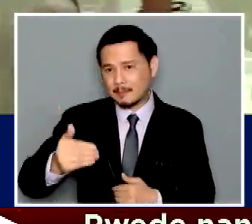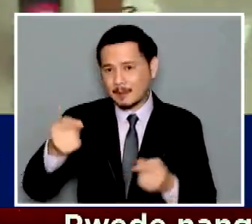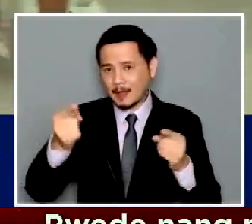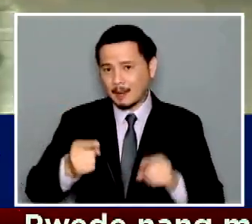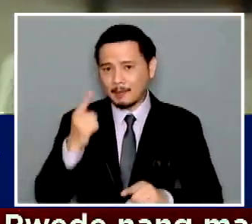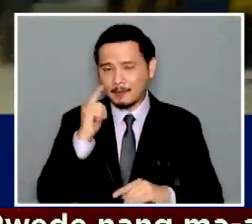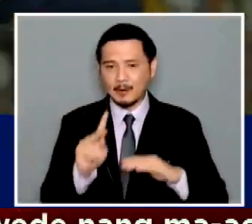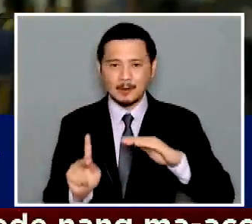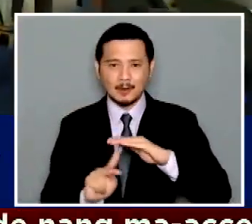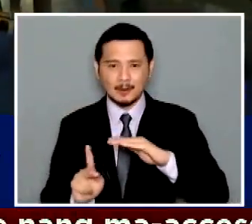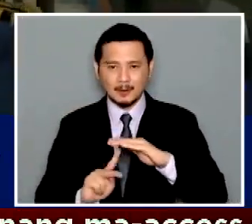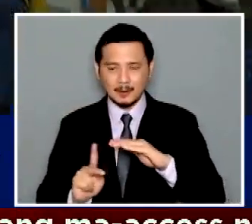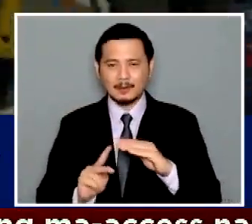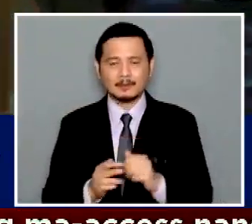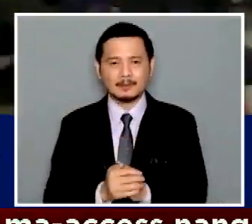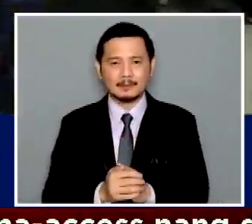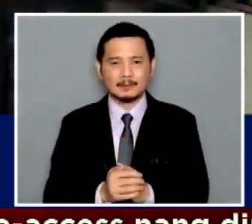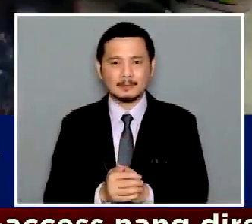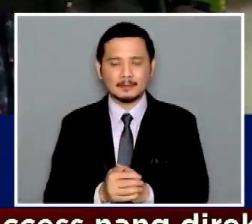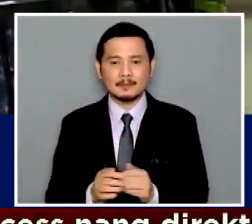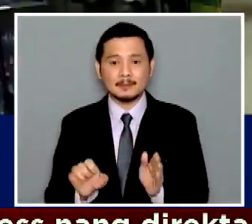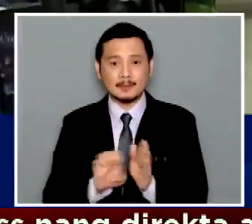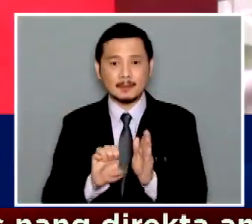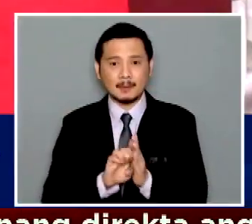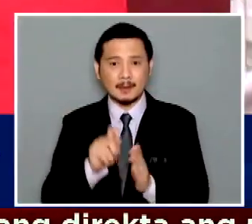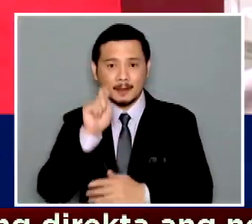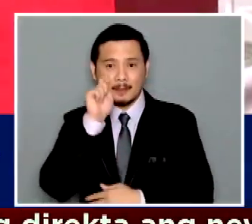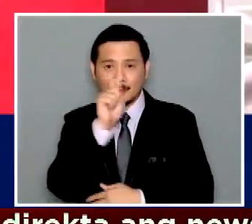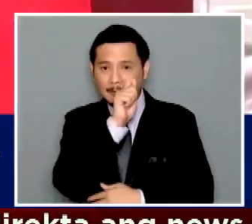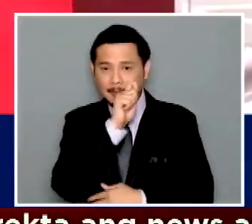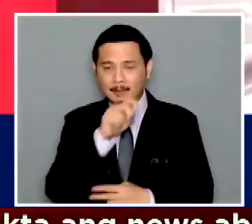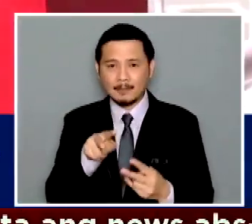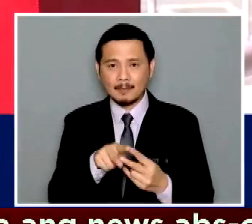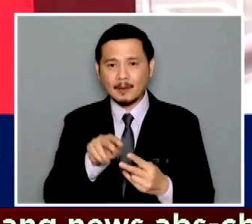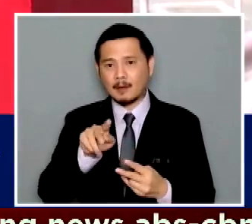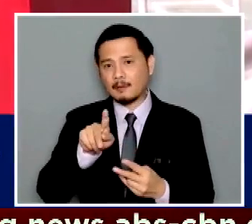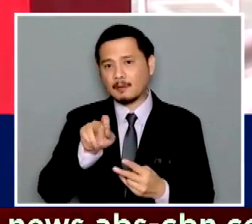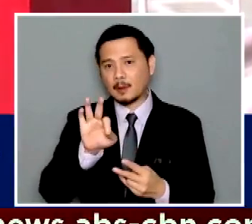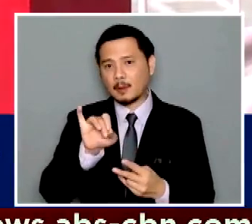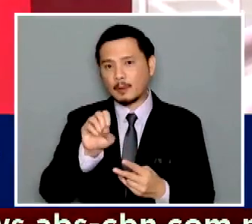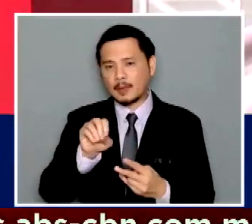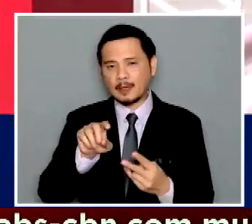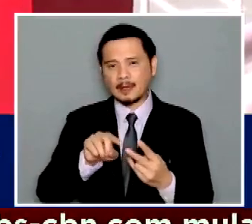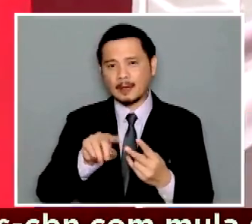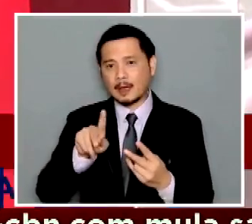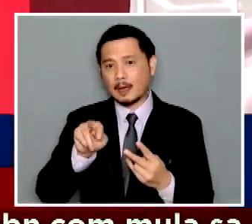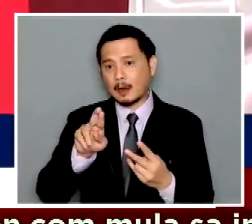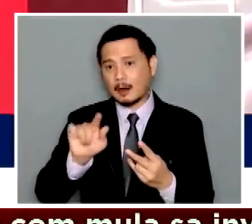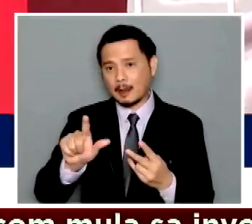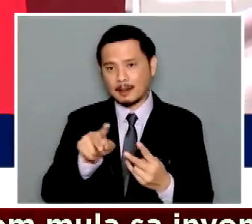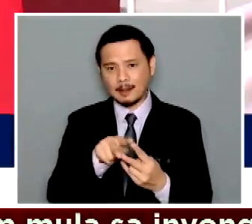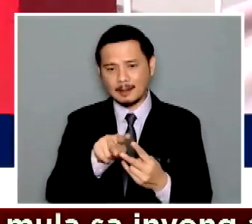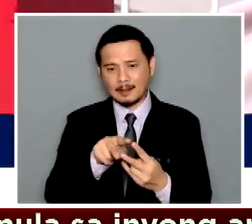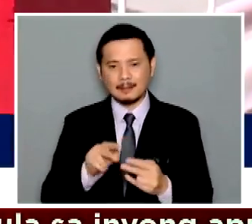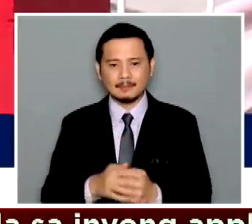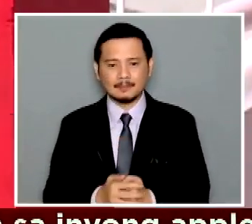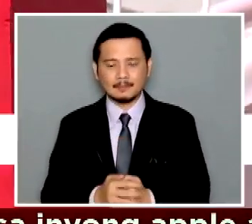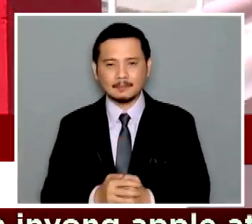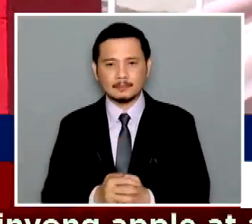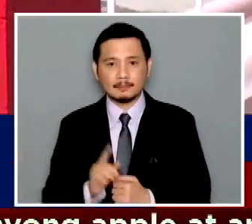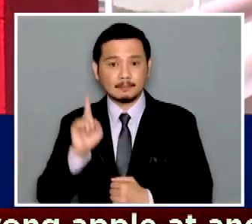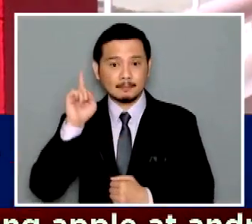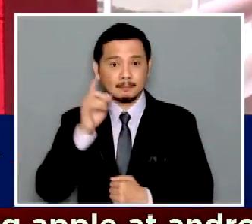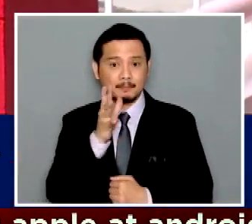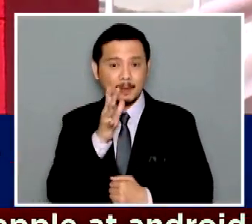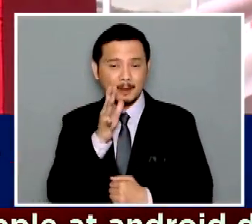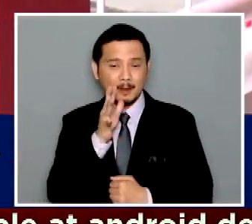students, gaya ng kambal na sina Chloe at Carl. Tatakot ako para sa kanila pero nag-iingat ako. Nag-alcohol kami, tapos naghuhugas kang